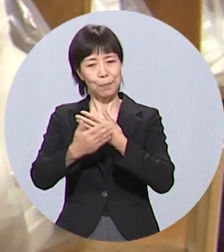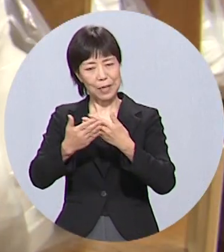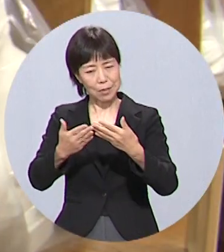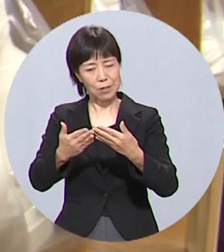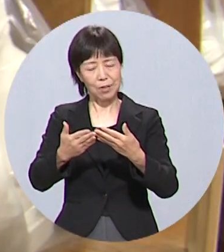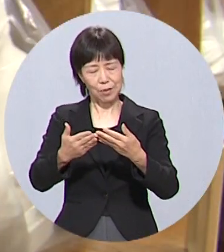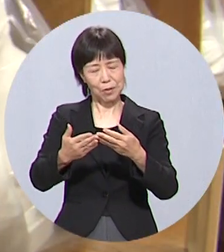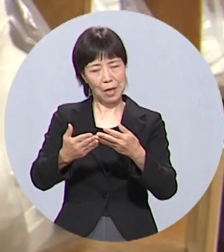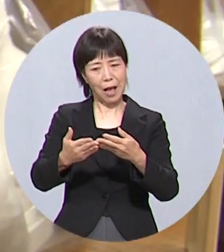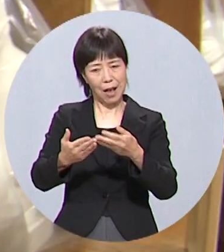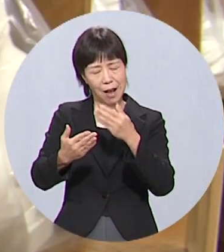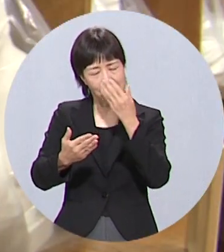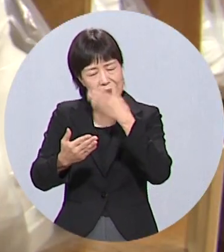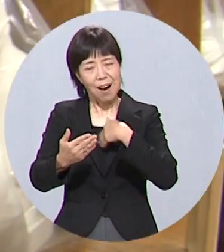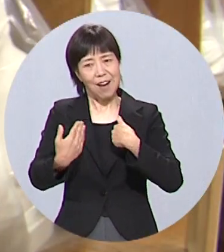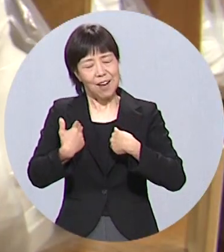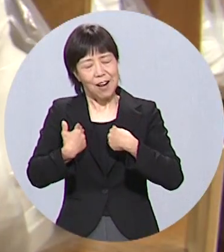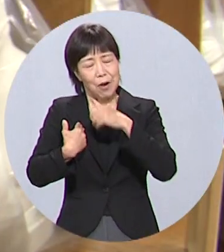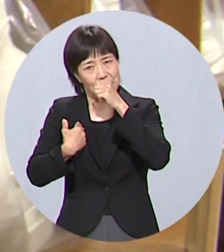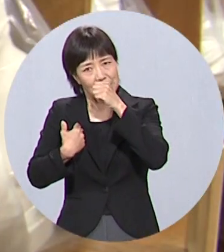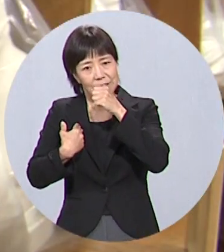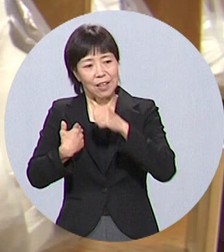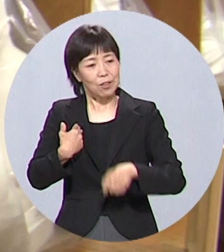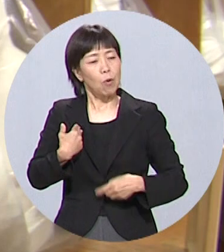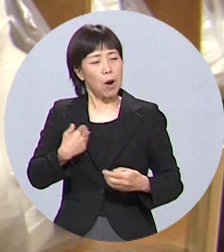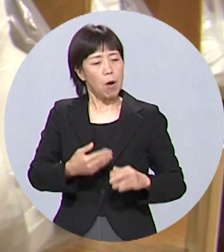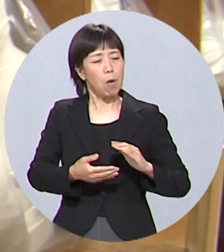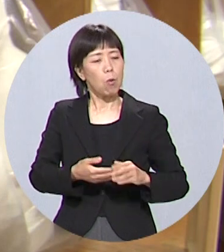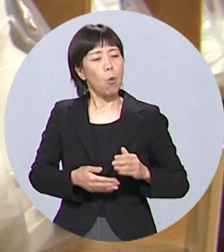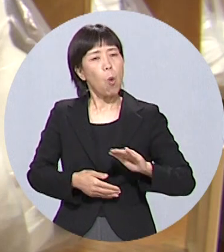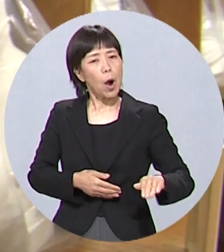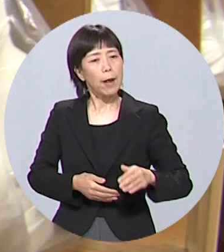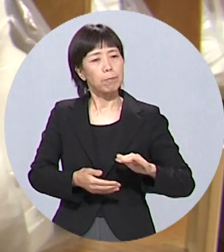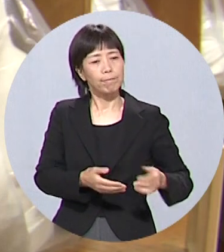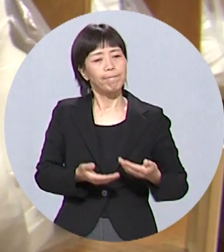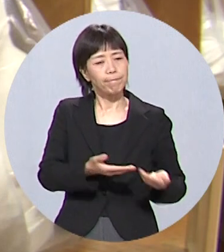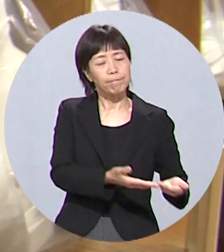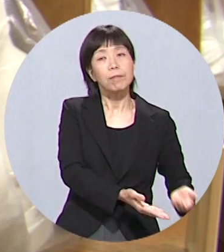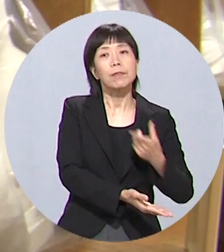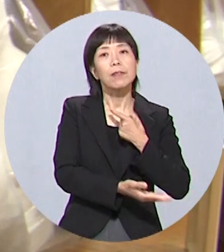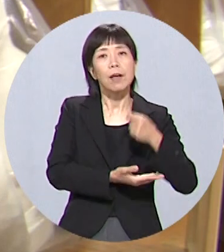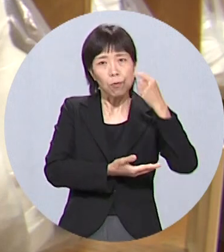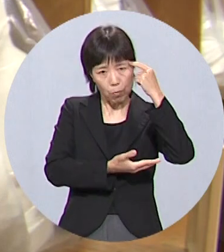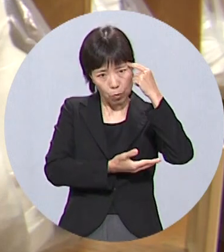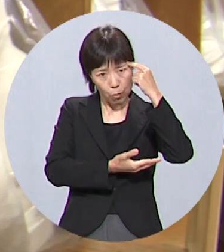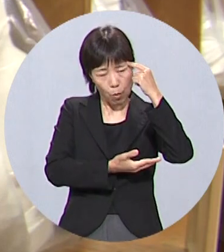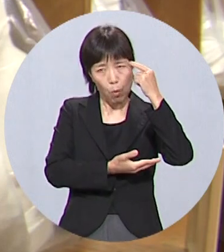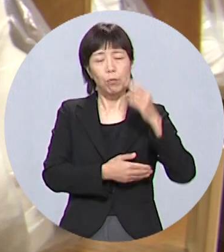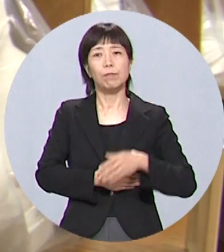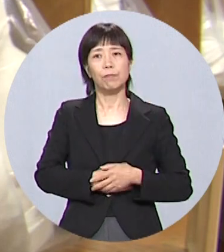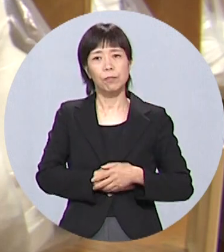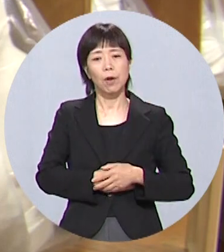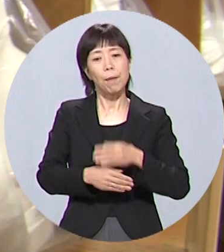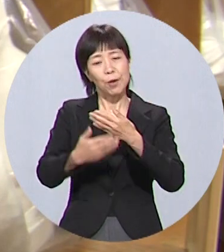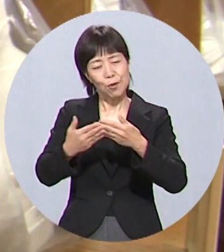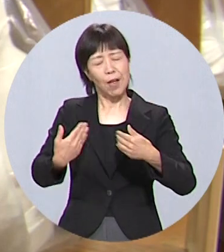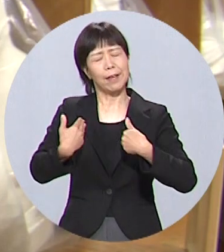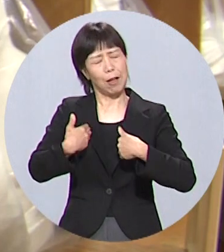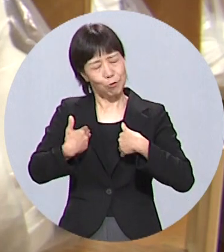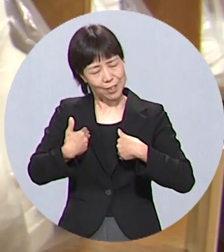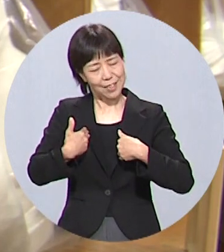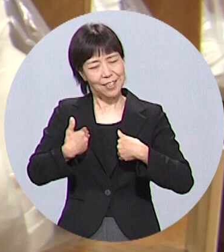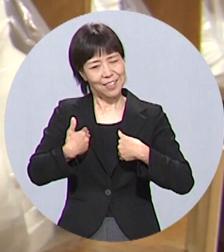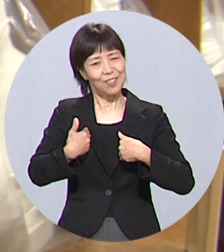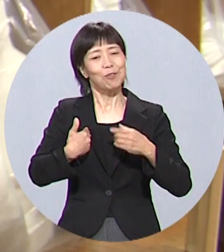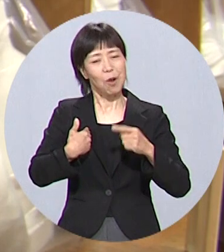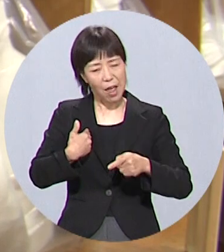動とか嬉しさっていうのを次の美術に関わる人にもつなげていきたいので、その美術楽しんだぞっていうのを広